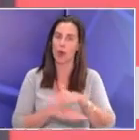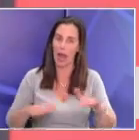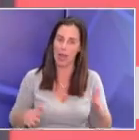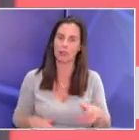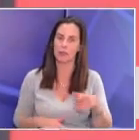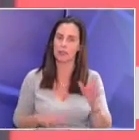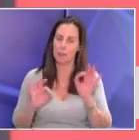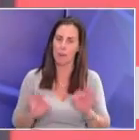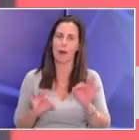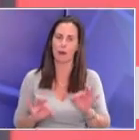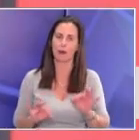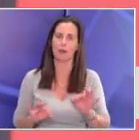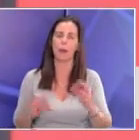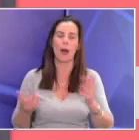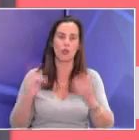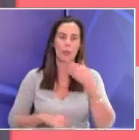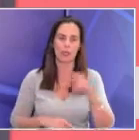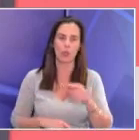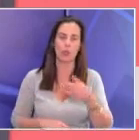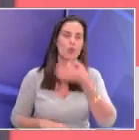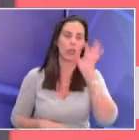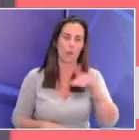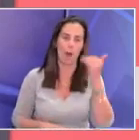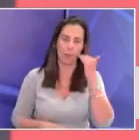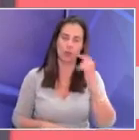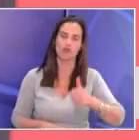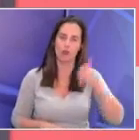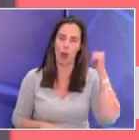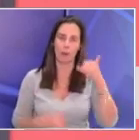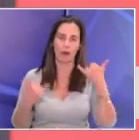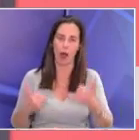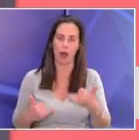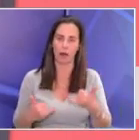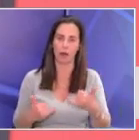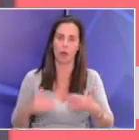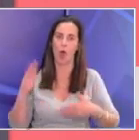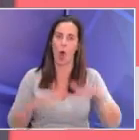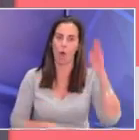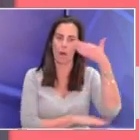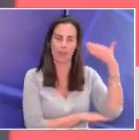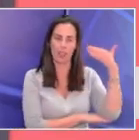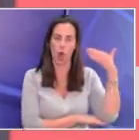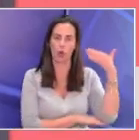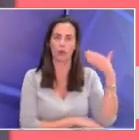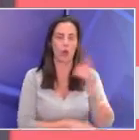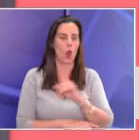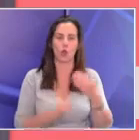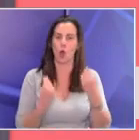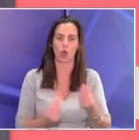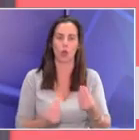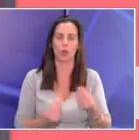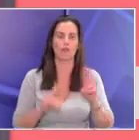הילדים. זה ממש, מה, כלומר, מה שקורה בארץ הוא יותר טוב מארצות הברית, ששם כרגע רוב המדינות באמת לא